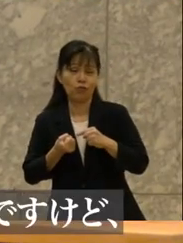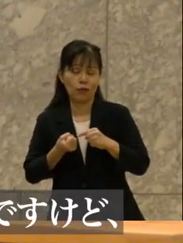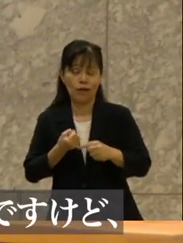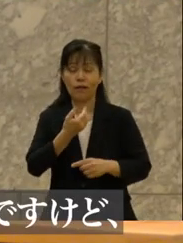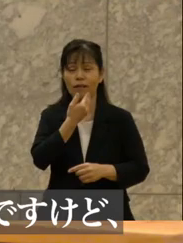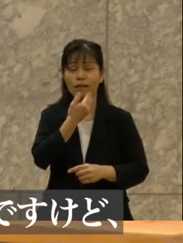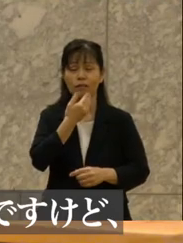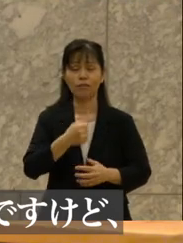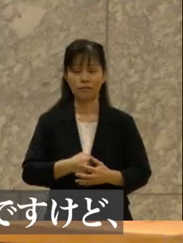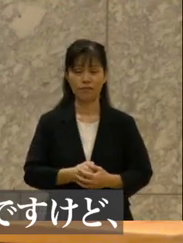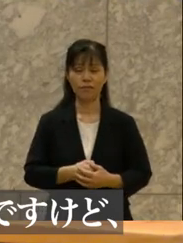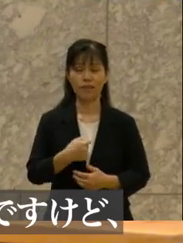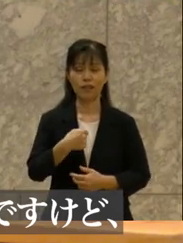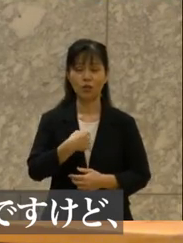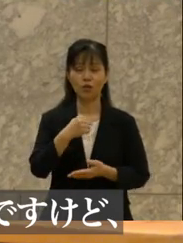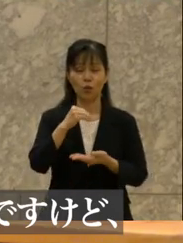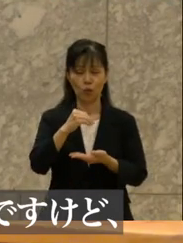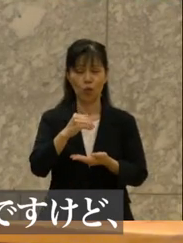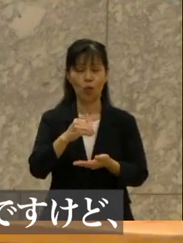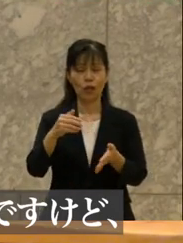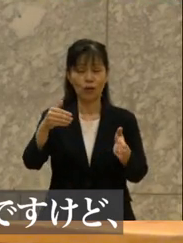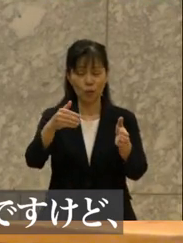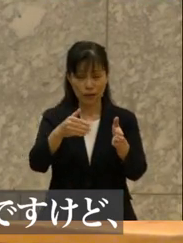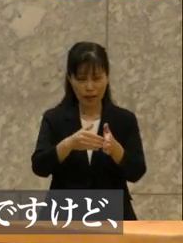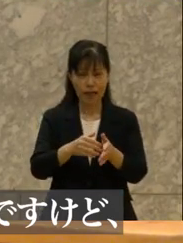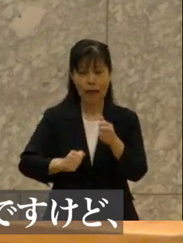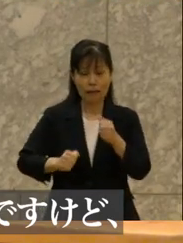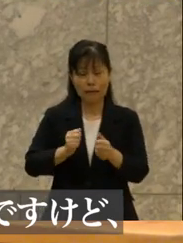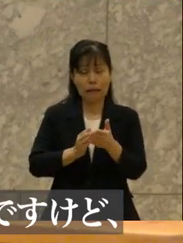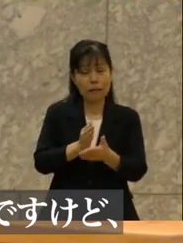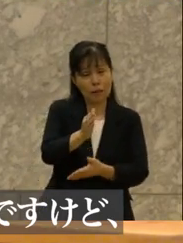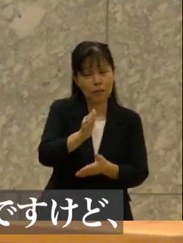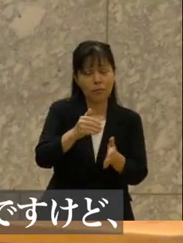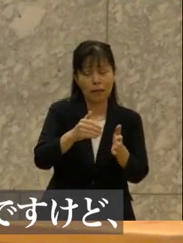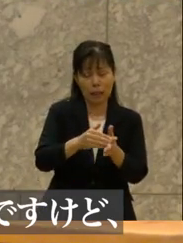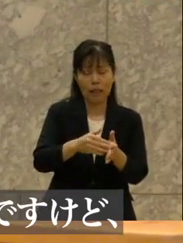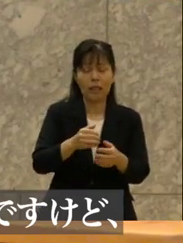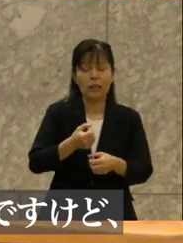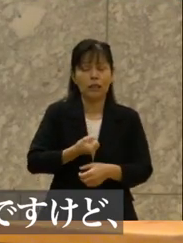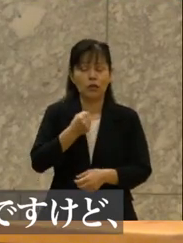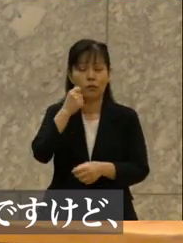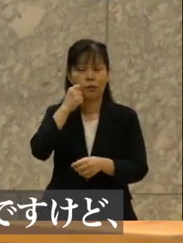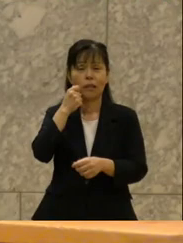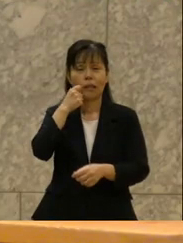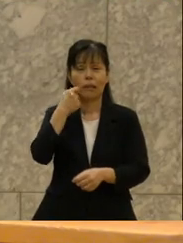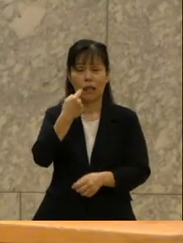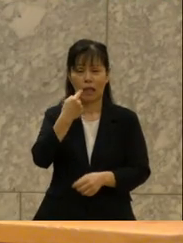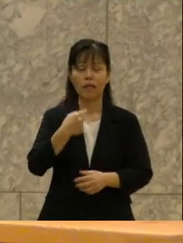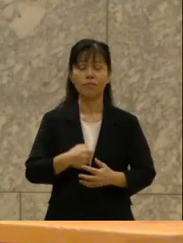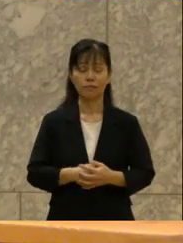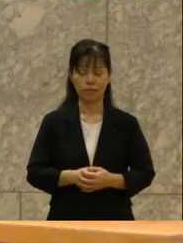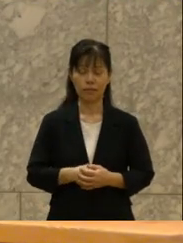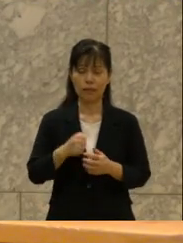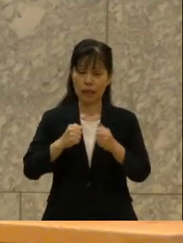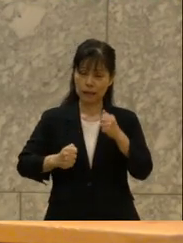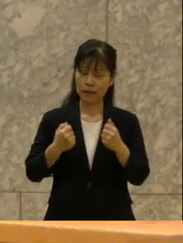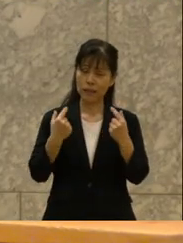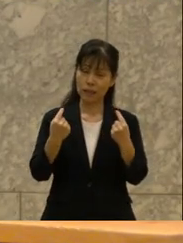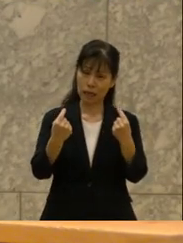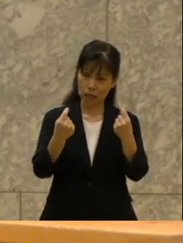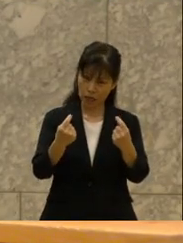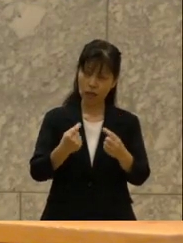自分のことは最後まで走り出すまで信じることはやっぱりできなかったんですけど走りながら